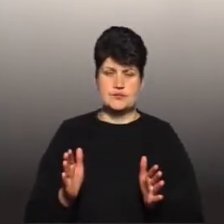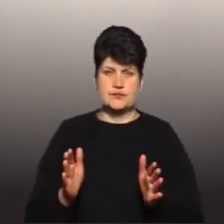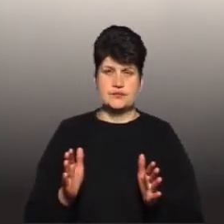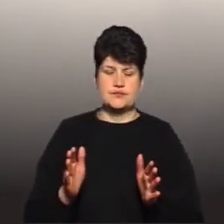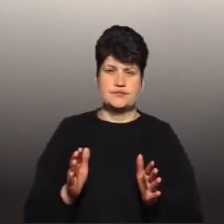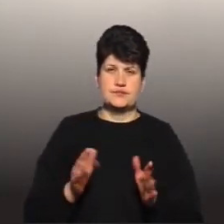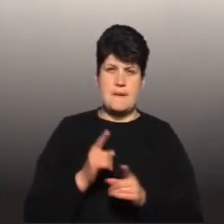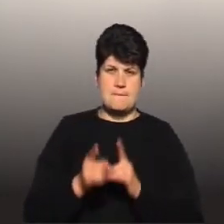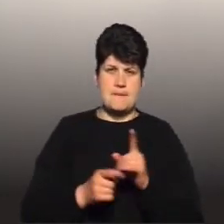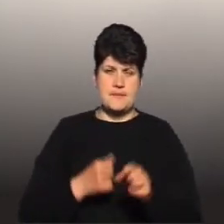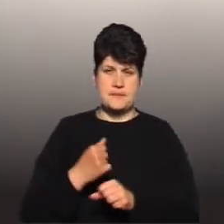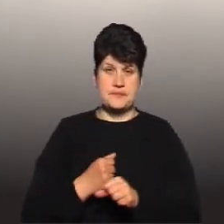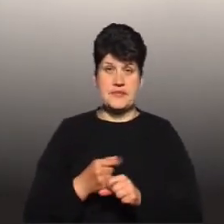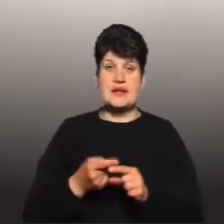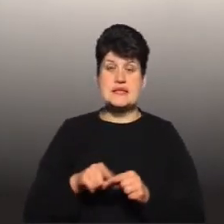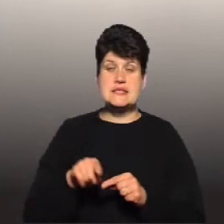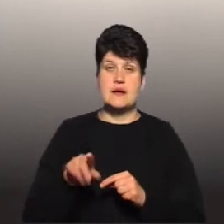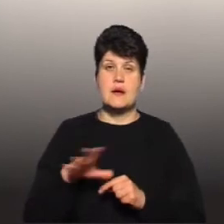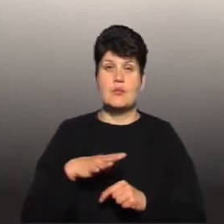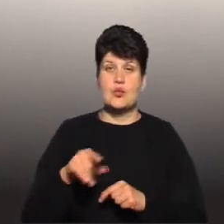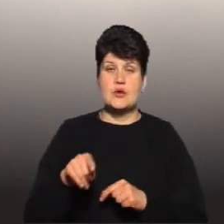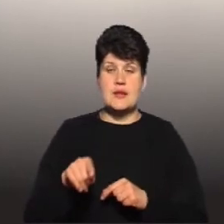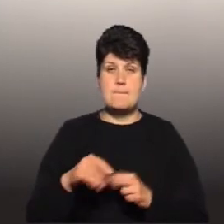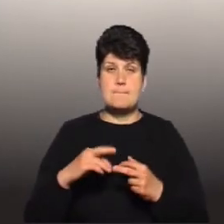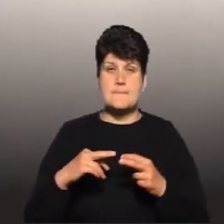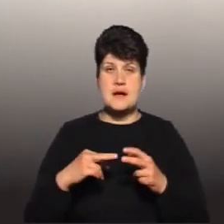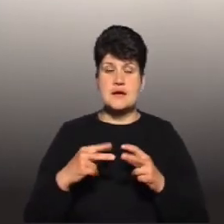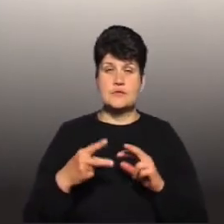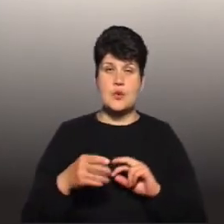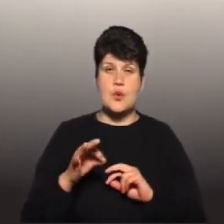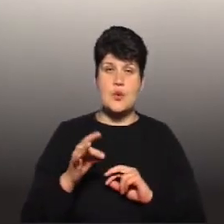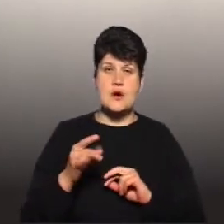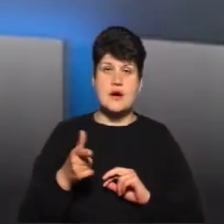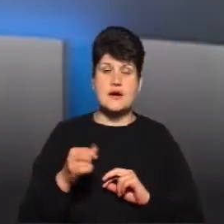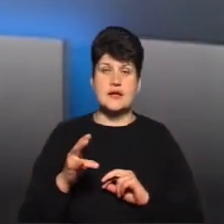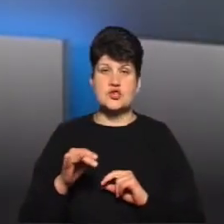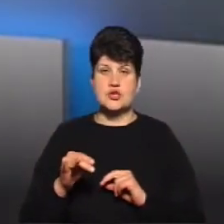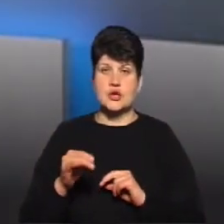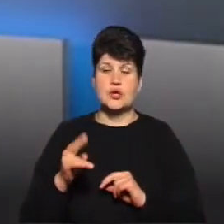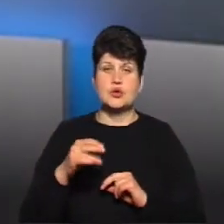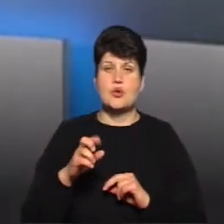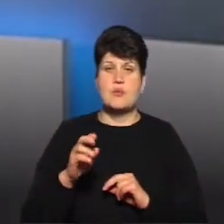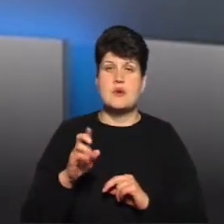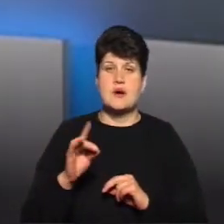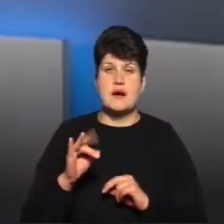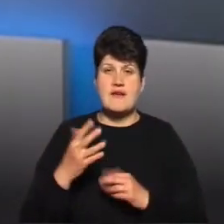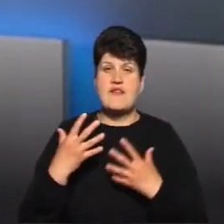переробці, то була перетворена в органічні добрива, а є, слава Богу, вже технології